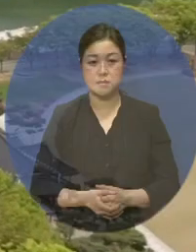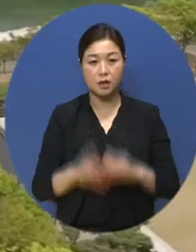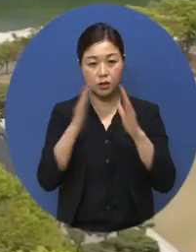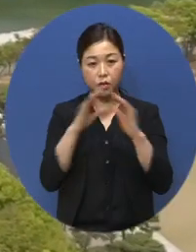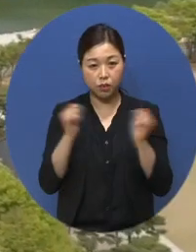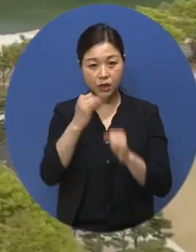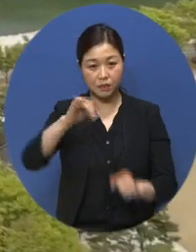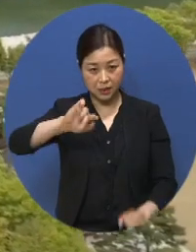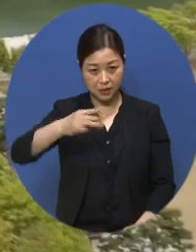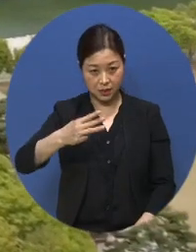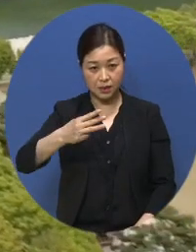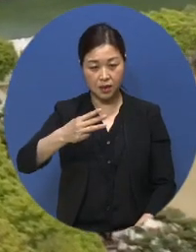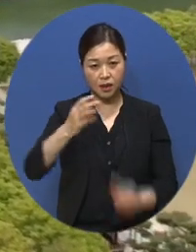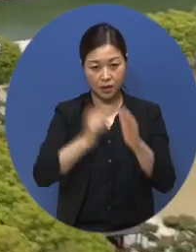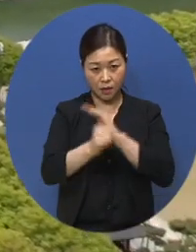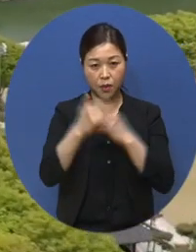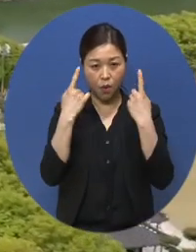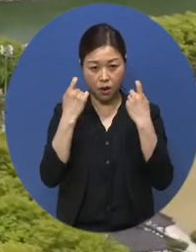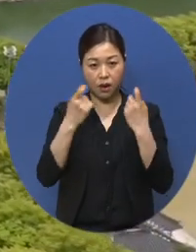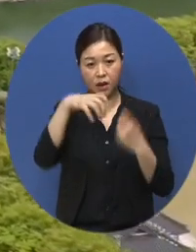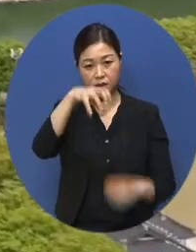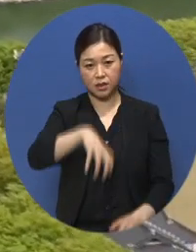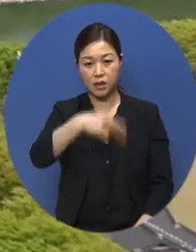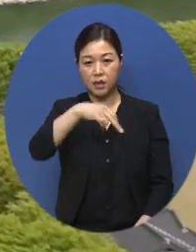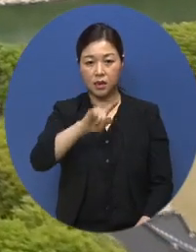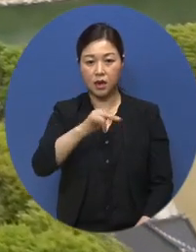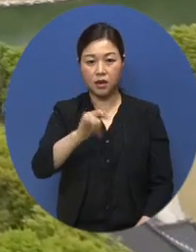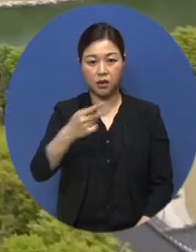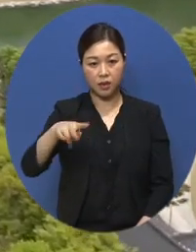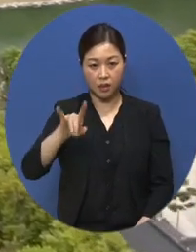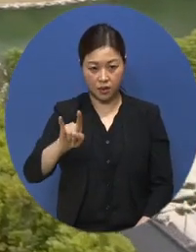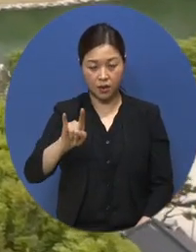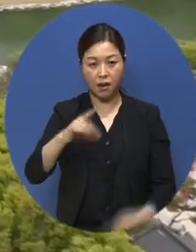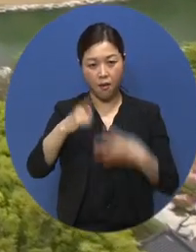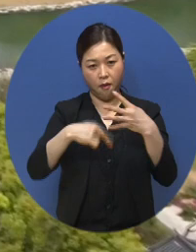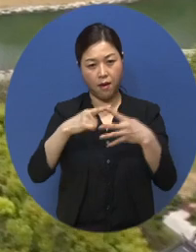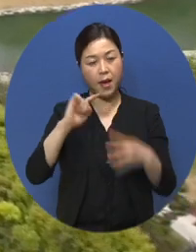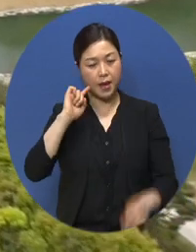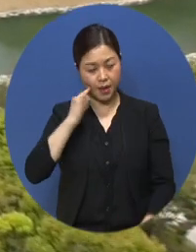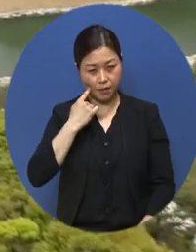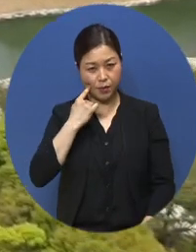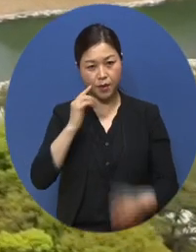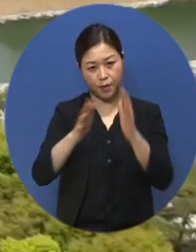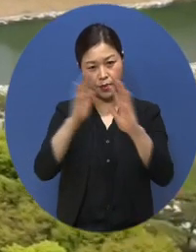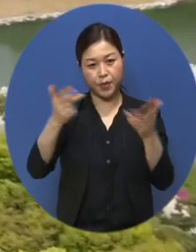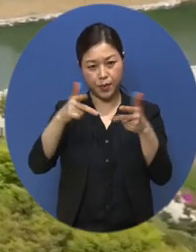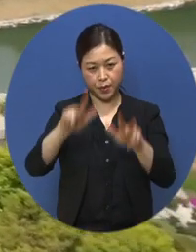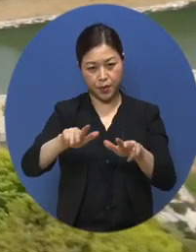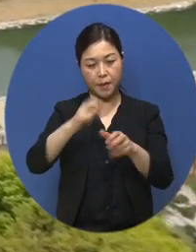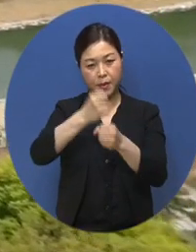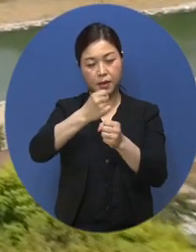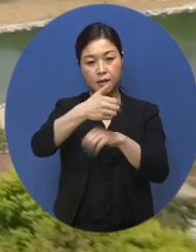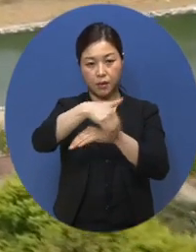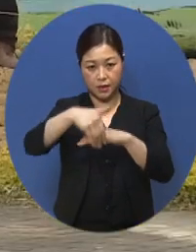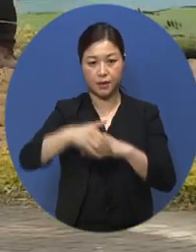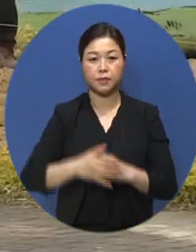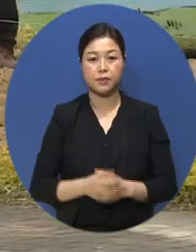전라북도 임실군의 대표적인 관광지 사선대에 사계절이 아름다운 화원이 조성될